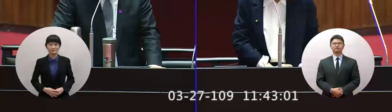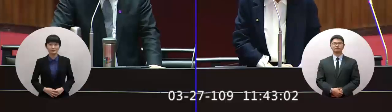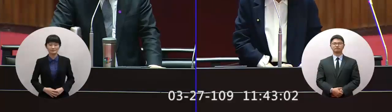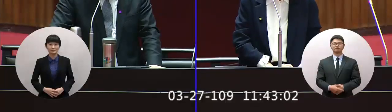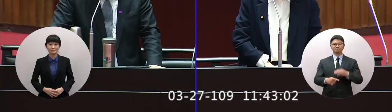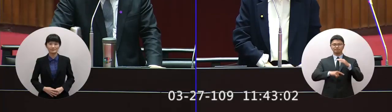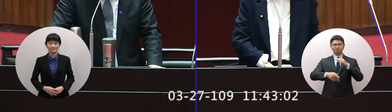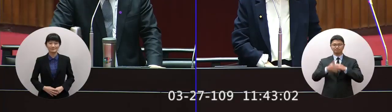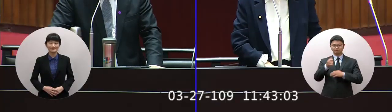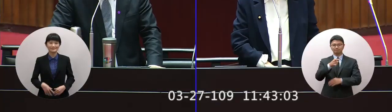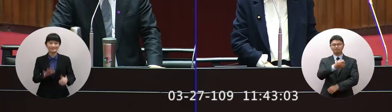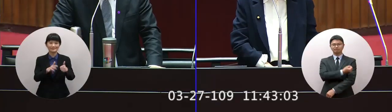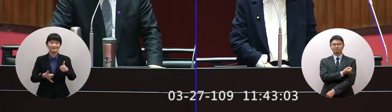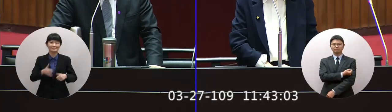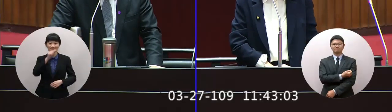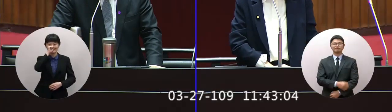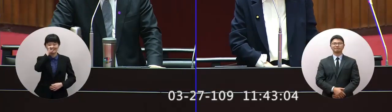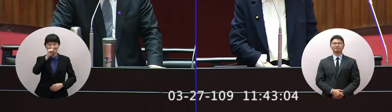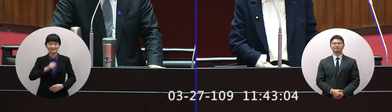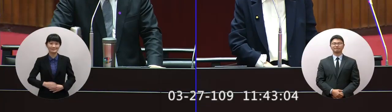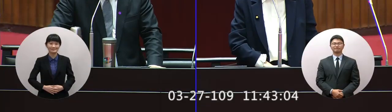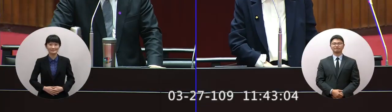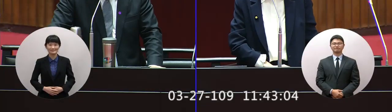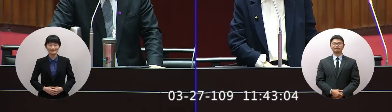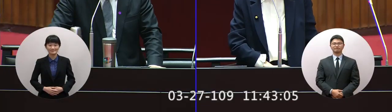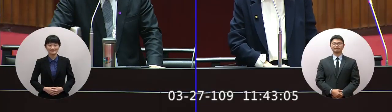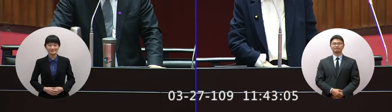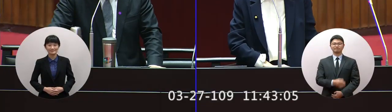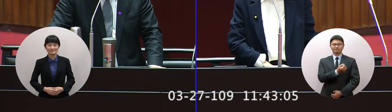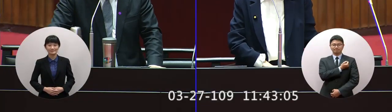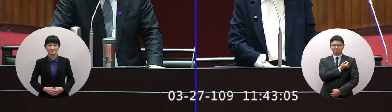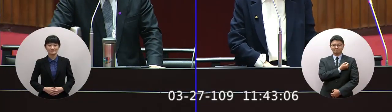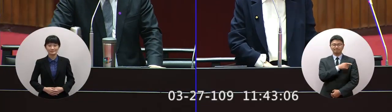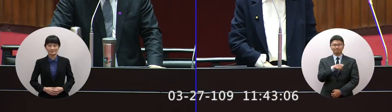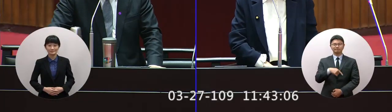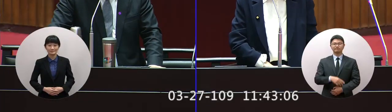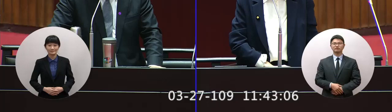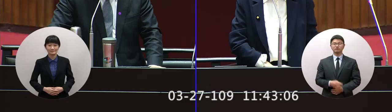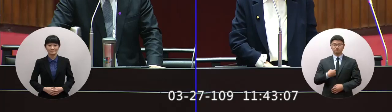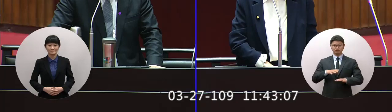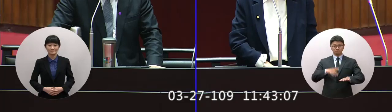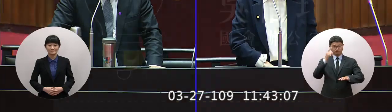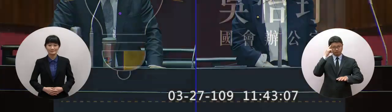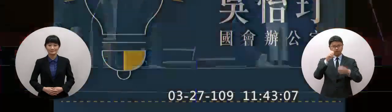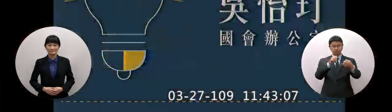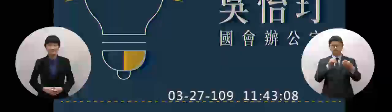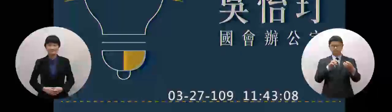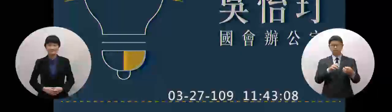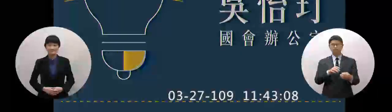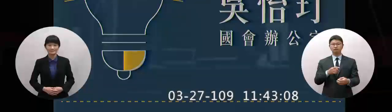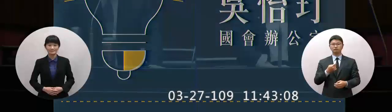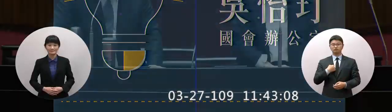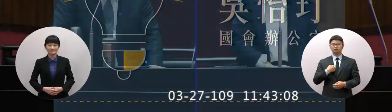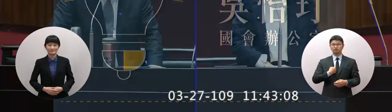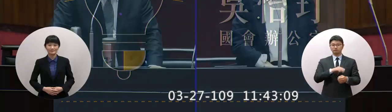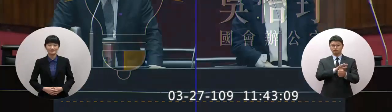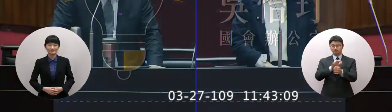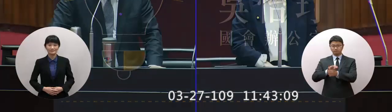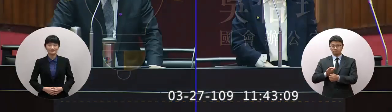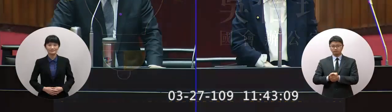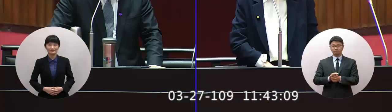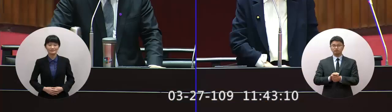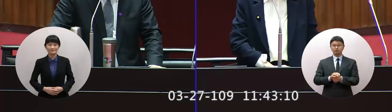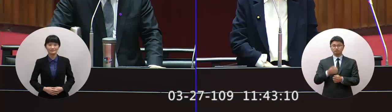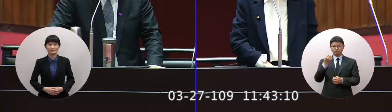院长辛苦。 哎，委员你好。 你好，辛苦了。我今天想要跟你讨论的是，我们如何帮助我们的